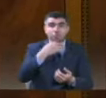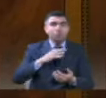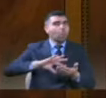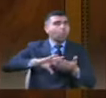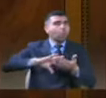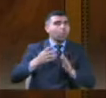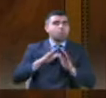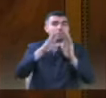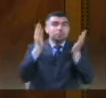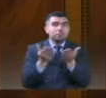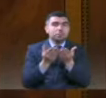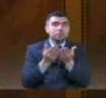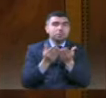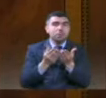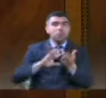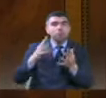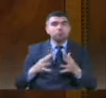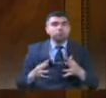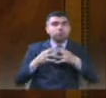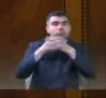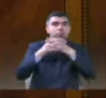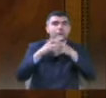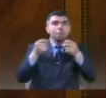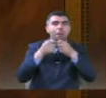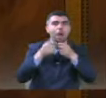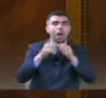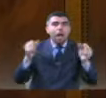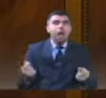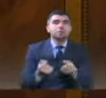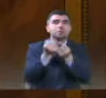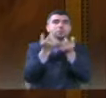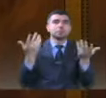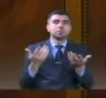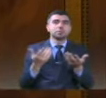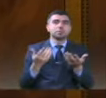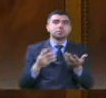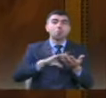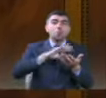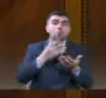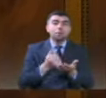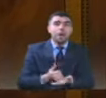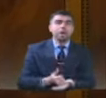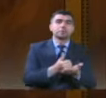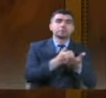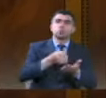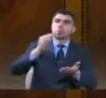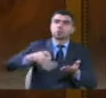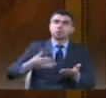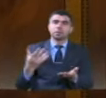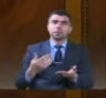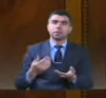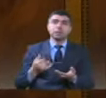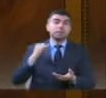كلنا نتعاونوا نطلعوها واحد شي شويش، خصنا نطلعوها واحد شي شويه حفاظا على